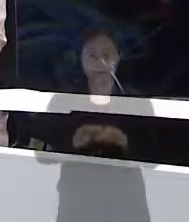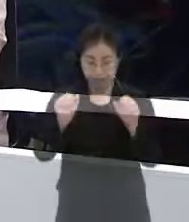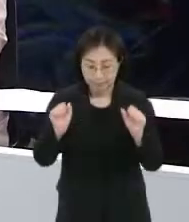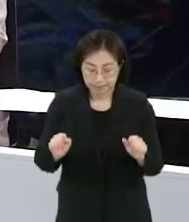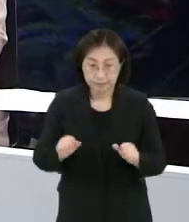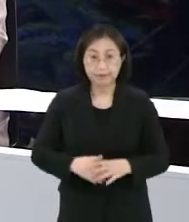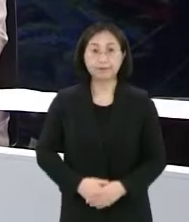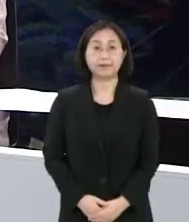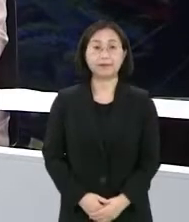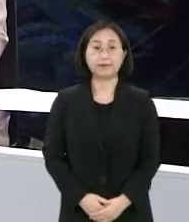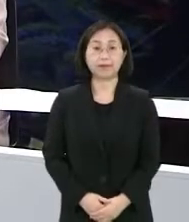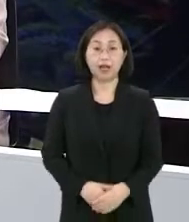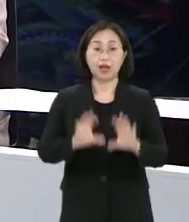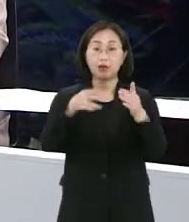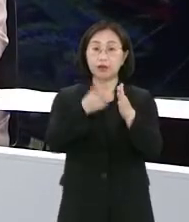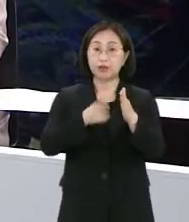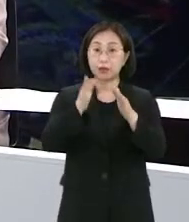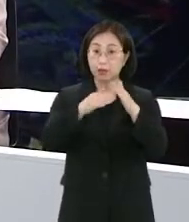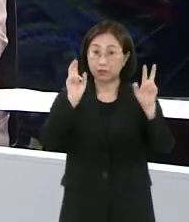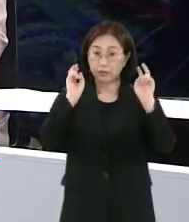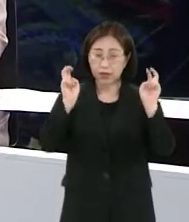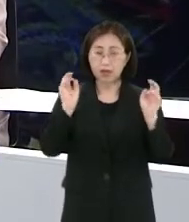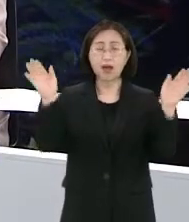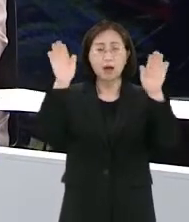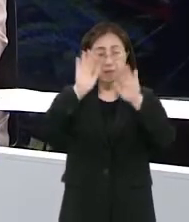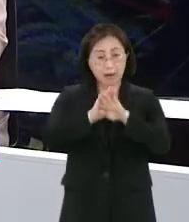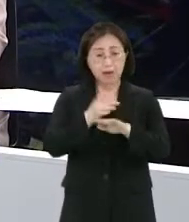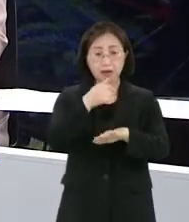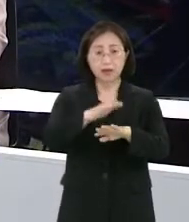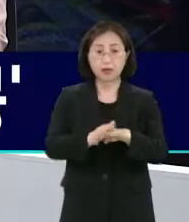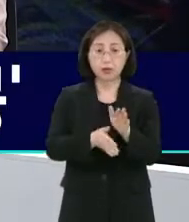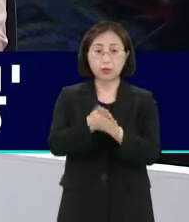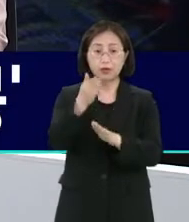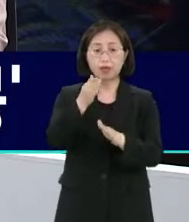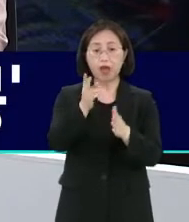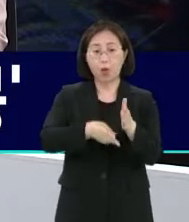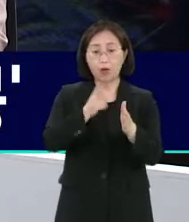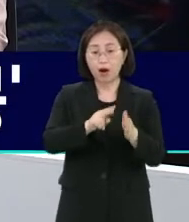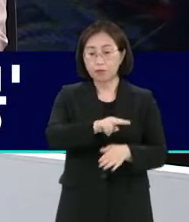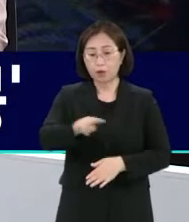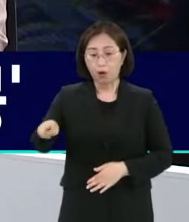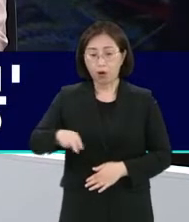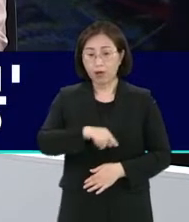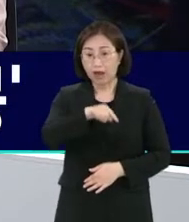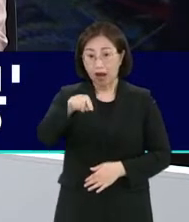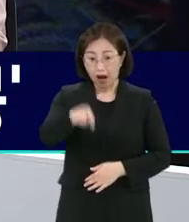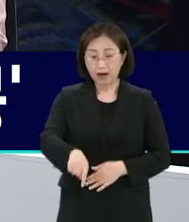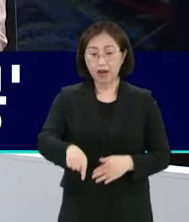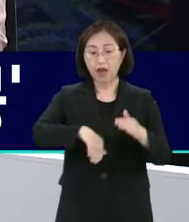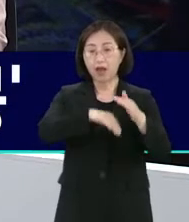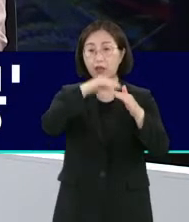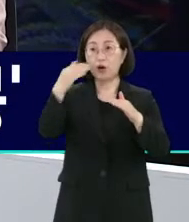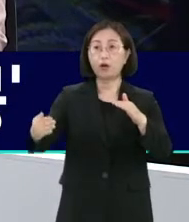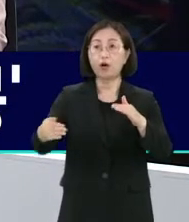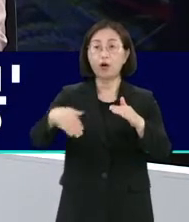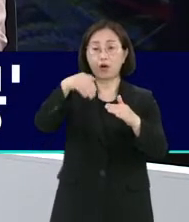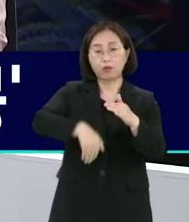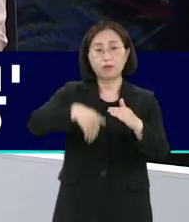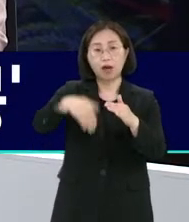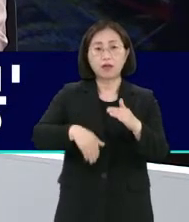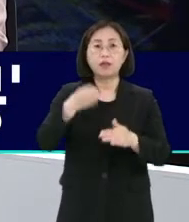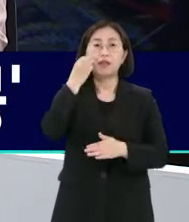여러분 안녕하십니까? 국가철도공단이 밤마다 대전 도심 한복판을 지나는 호남선 아래 터널 공사를 석 달 넘게